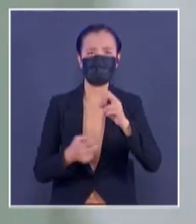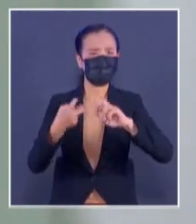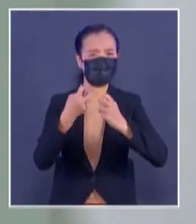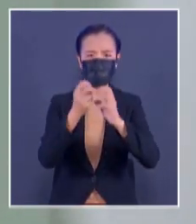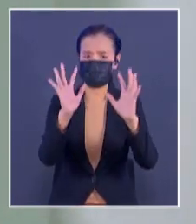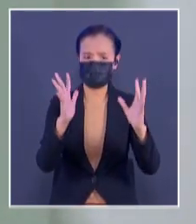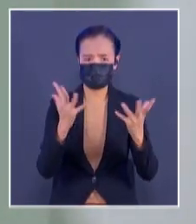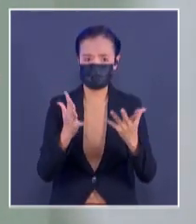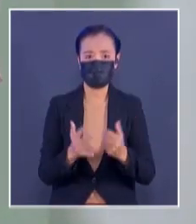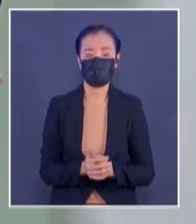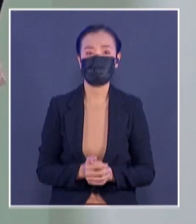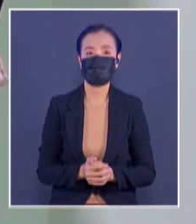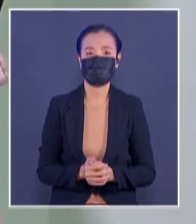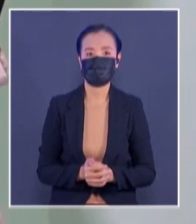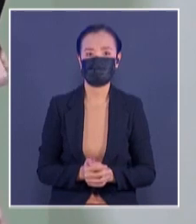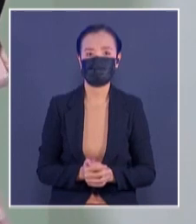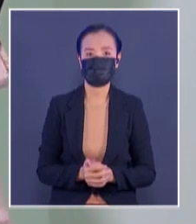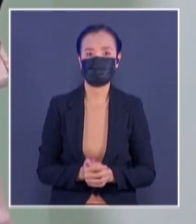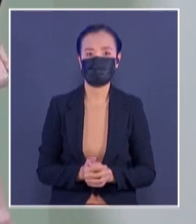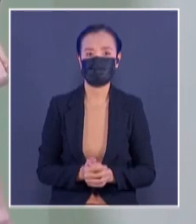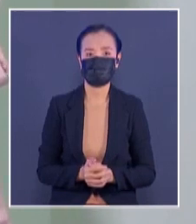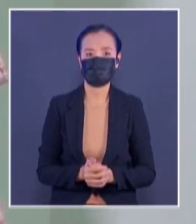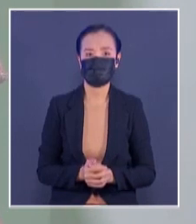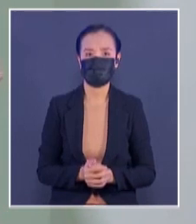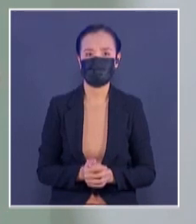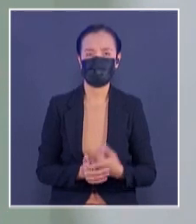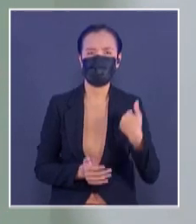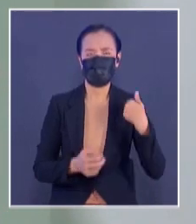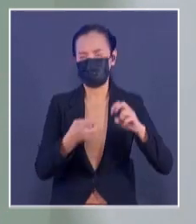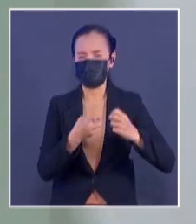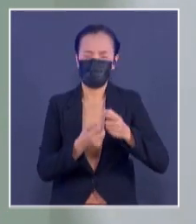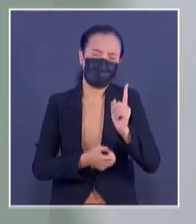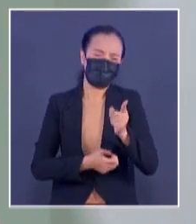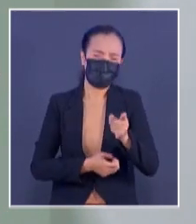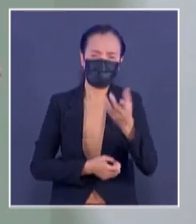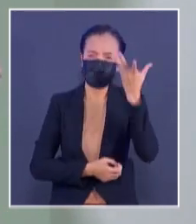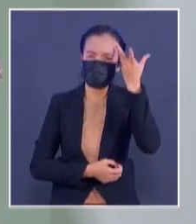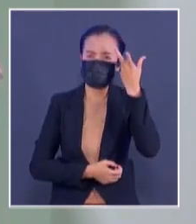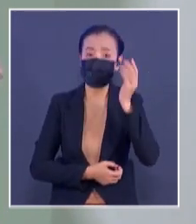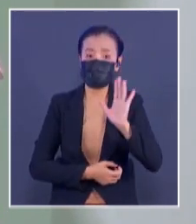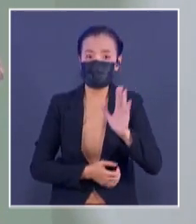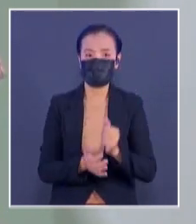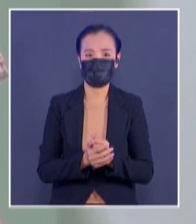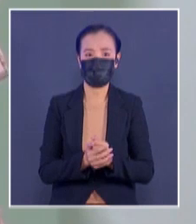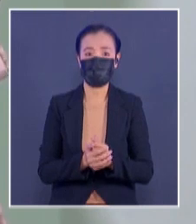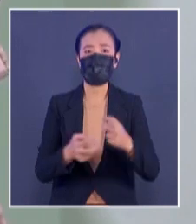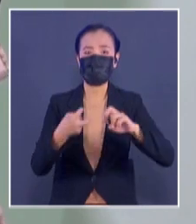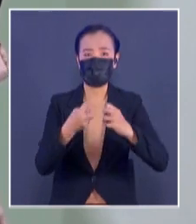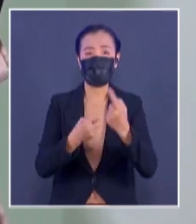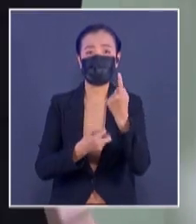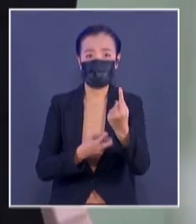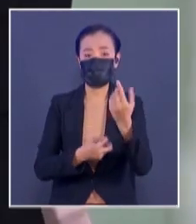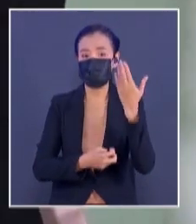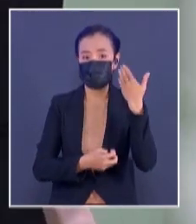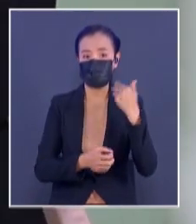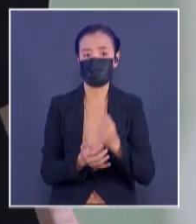อะไรที่ว่าบางทีเราก็ไม่ควรจะไปยึดติดกับอะไรมากมายขนาดนั้นเพราะมันก็เป็นเพียงแค่เหตุการณ์หนึ่งที่มันเกิด